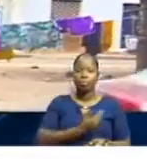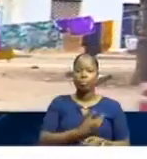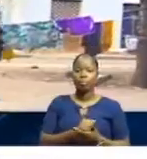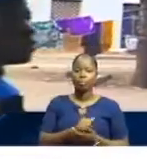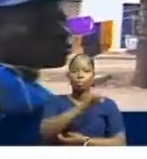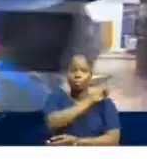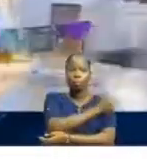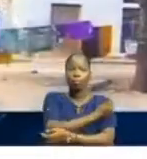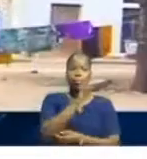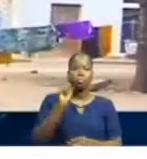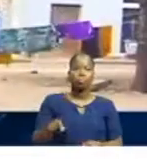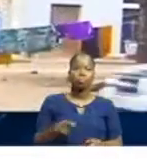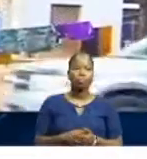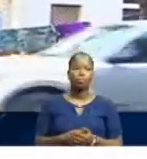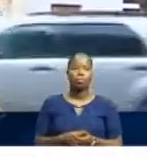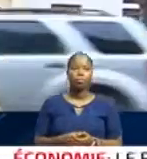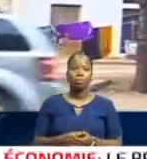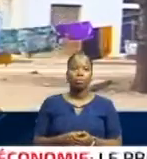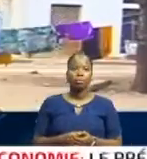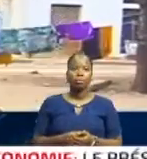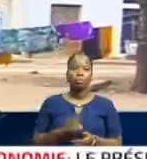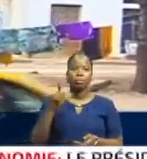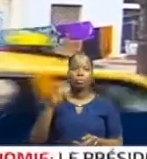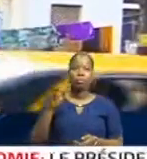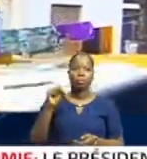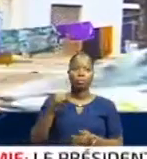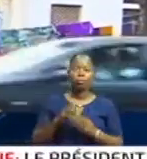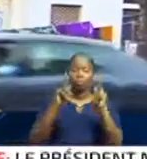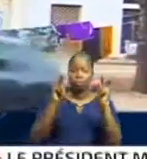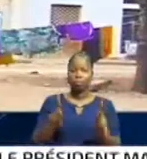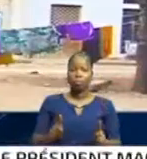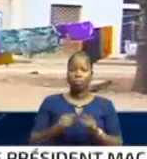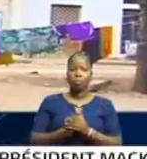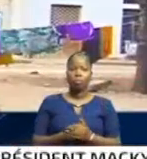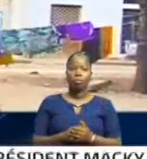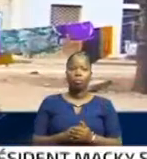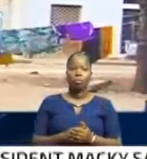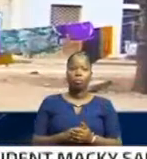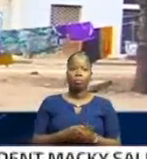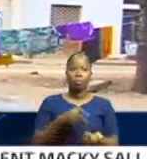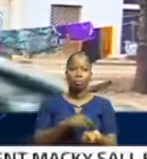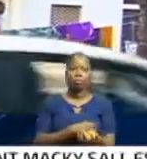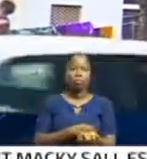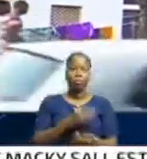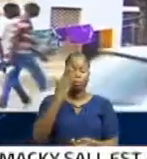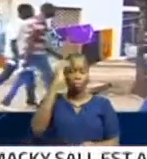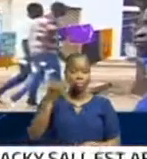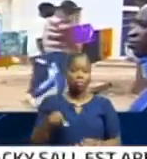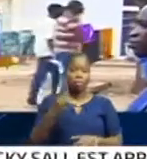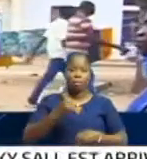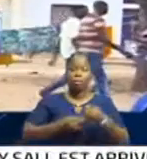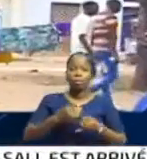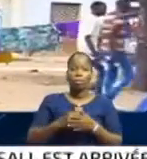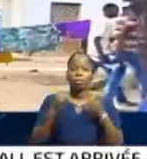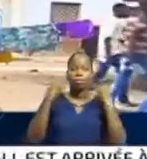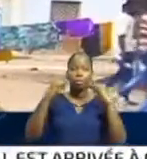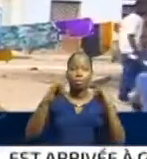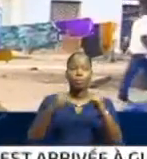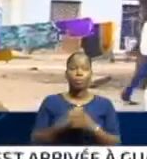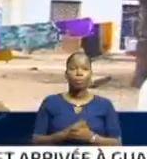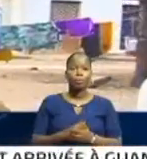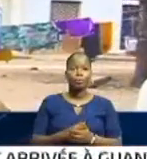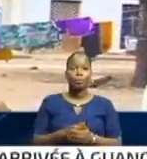doivent rassurer les populations en ce qui concerne le mouton au lieu de les affoler parce que si on le déclare qu'il y aura plus